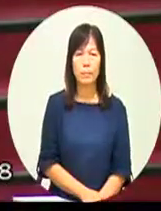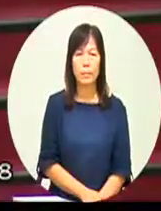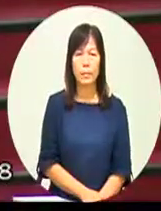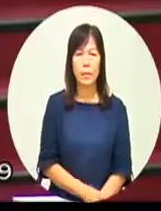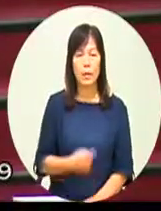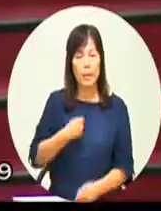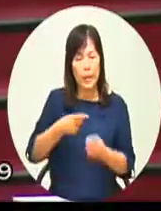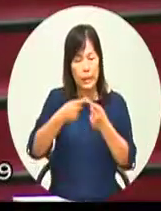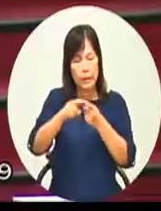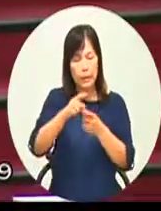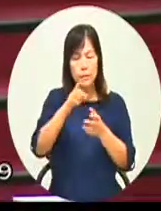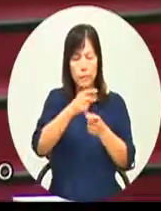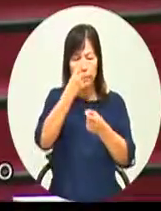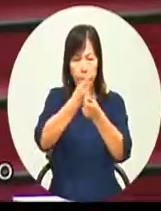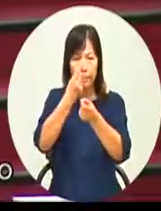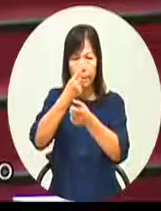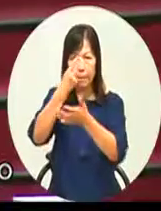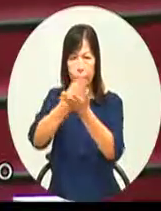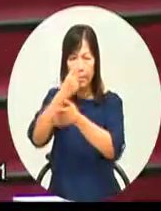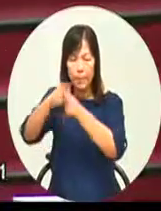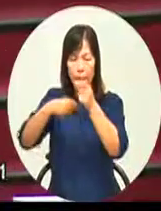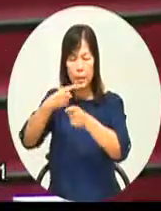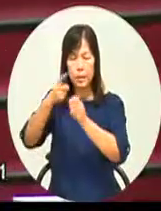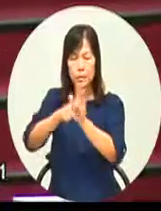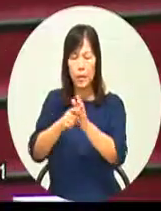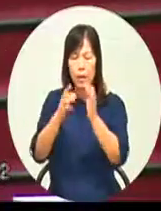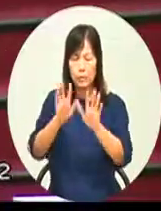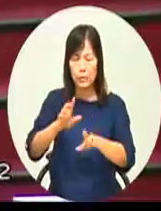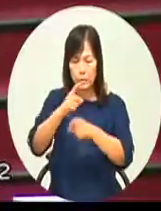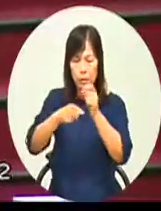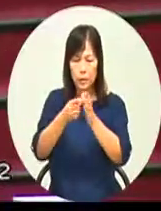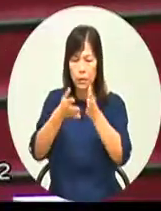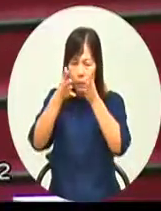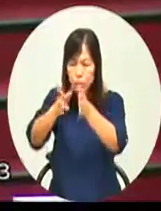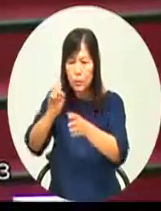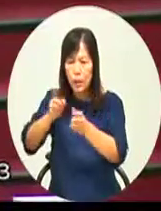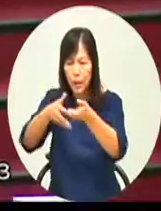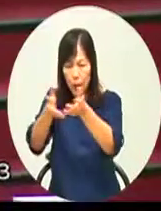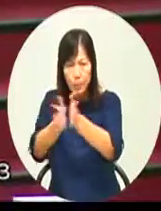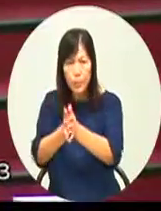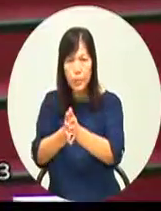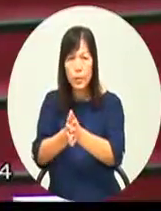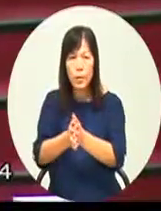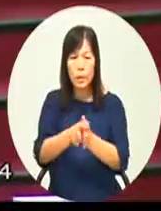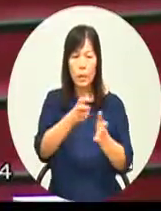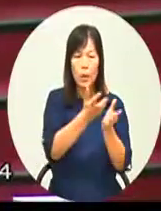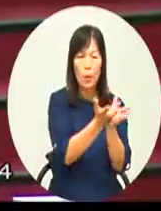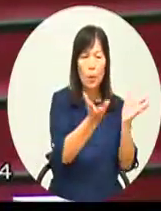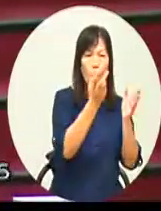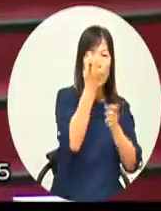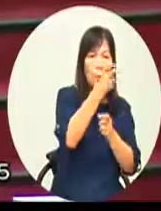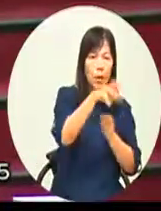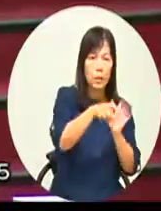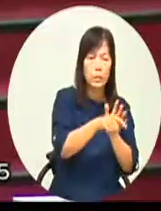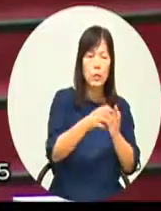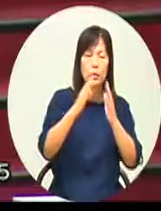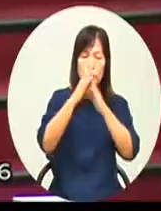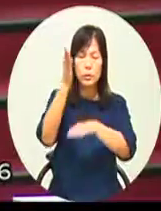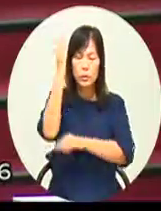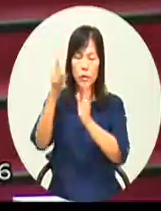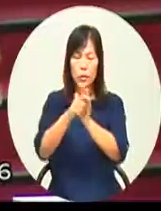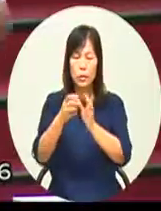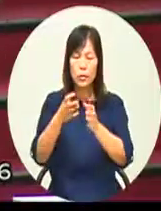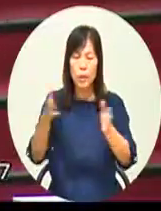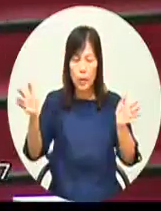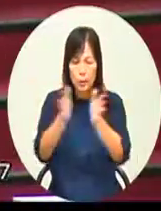该是逐年，比如说我今年在某一个部落，我们贸管处跟市政府的观光局来合